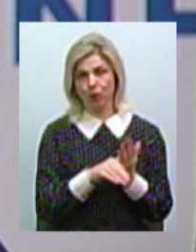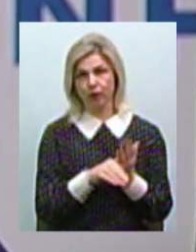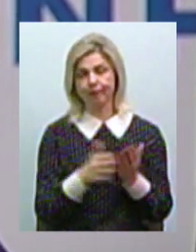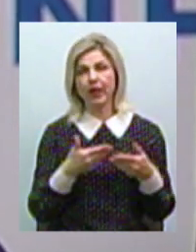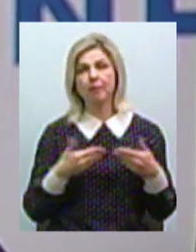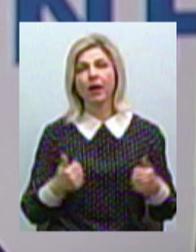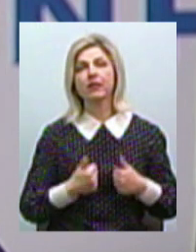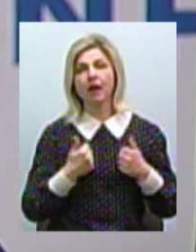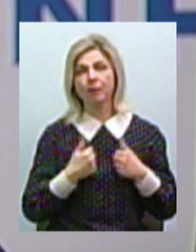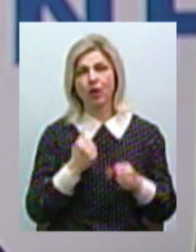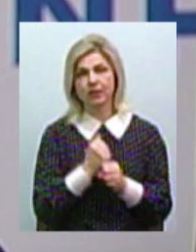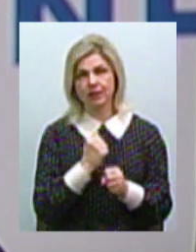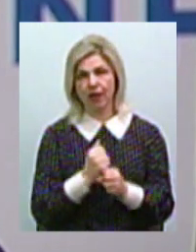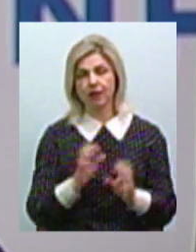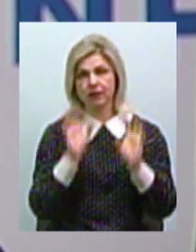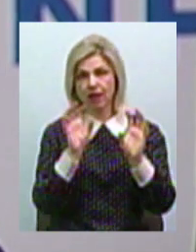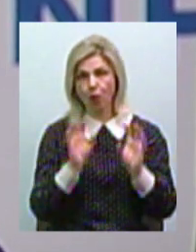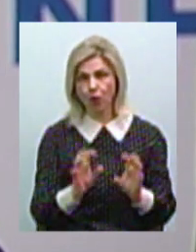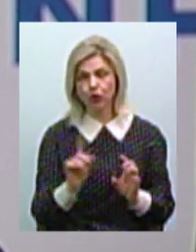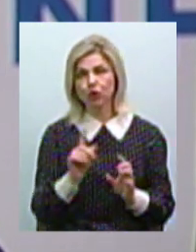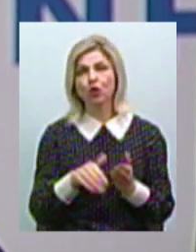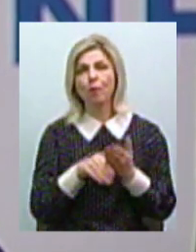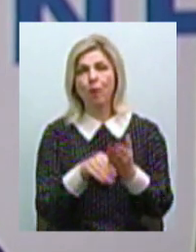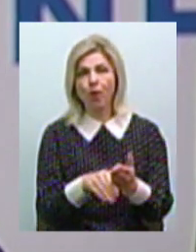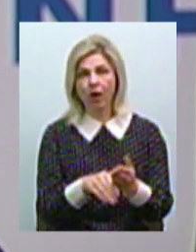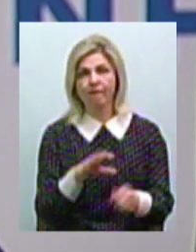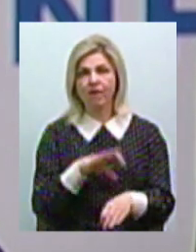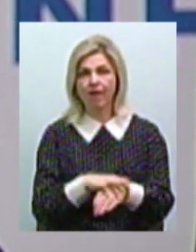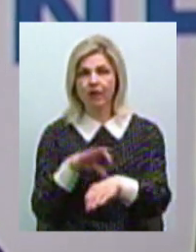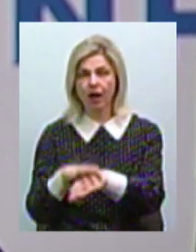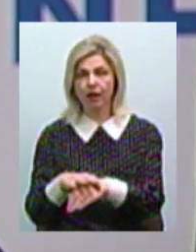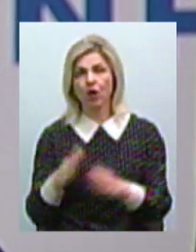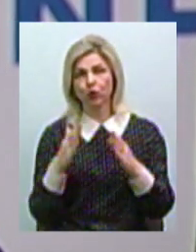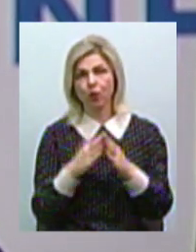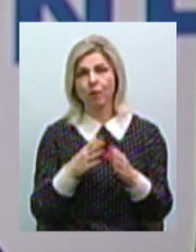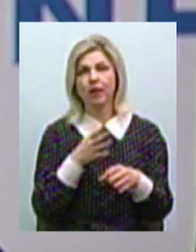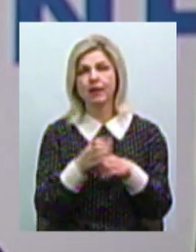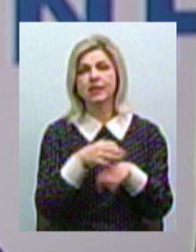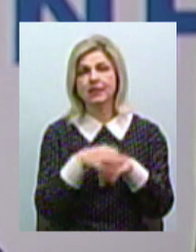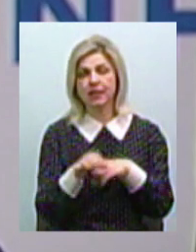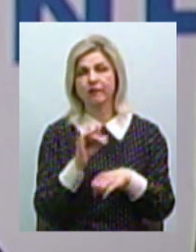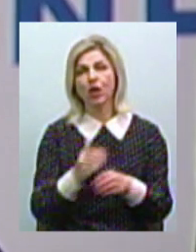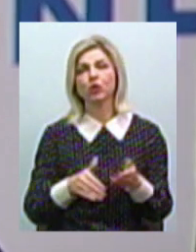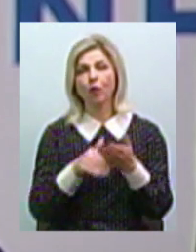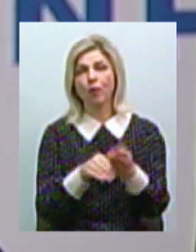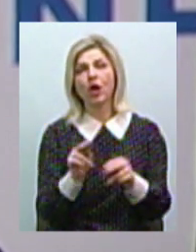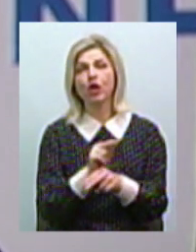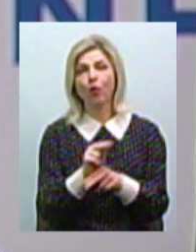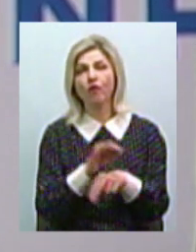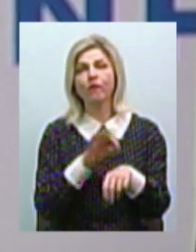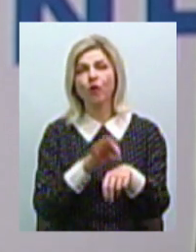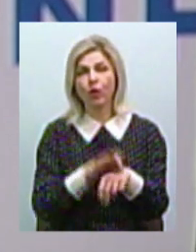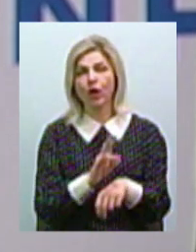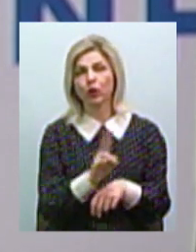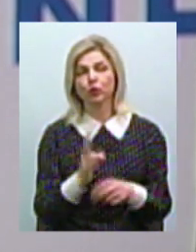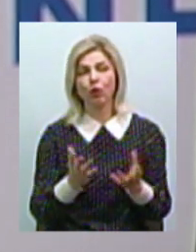намагаємось створити правове поле, яке дозволить допомагати виявляти це домашнє насильство і допомагати лікувати хворих, які